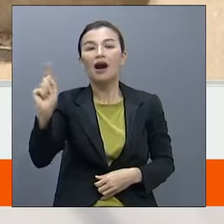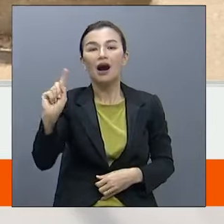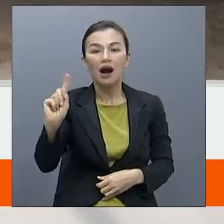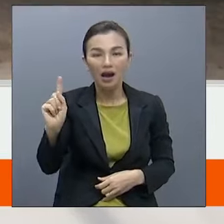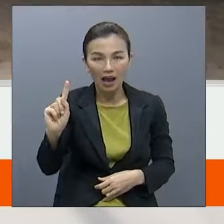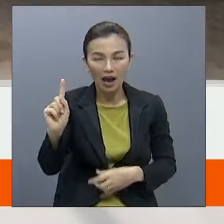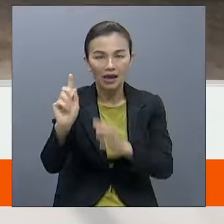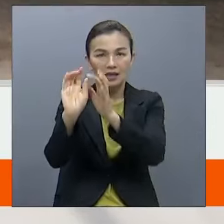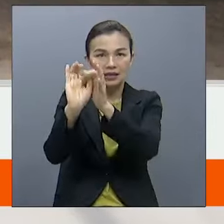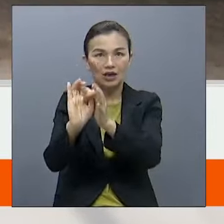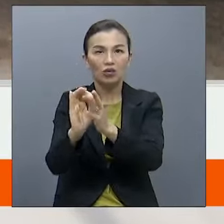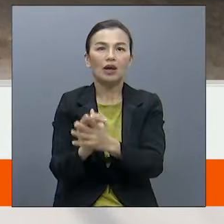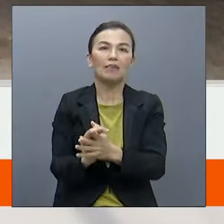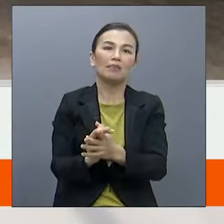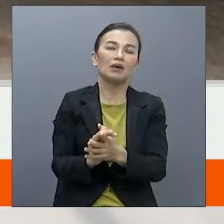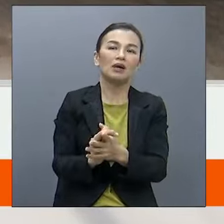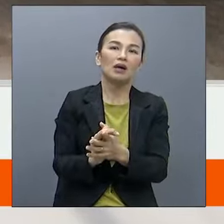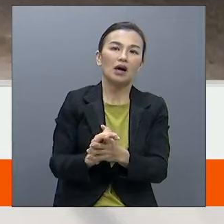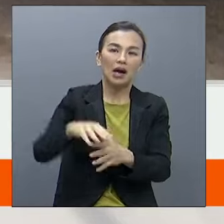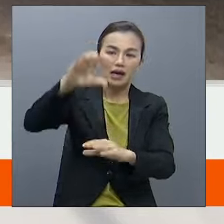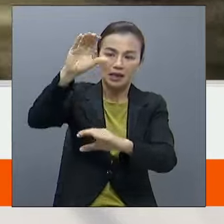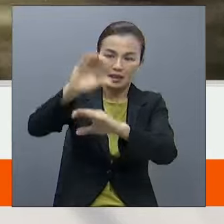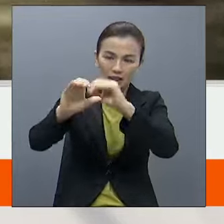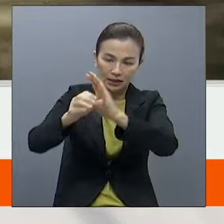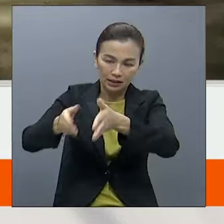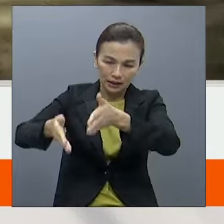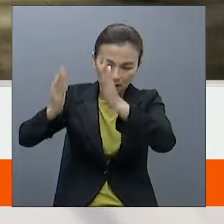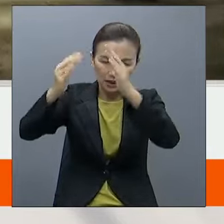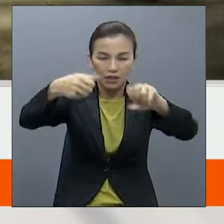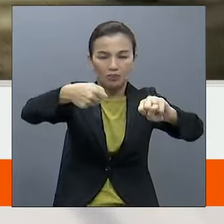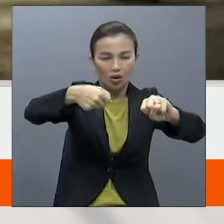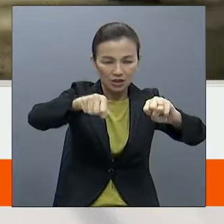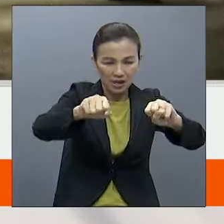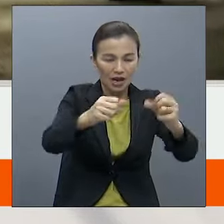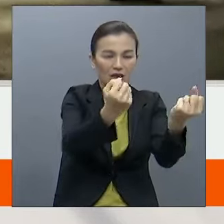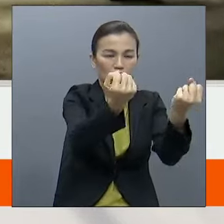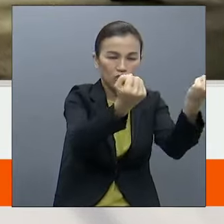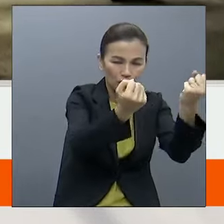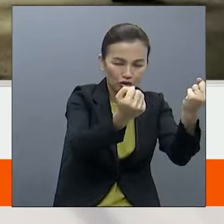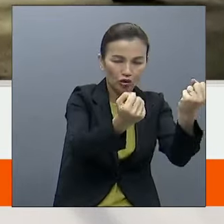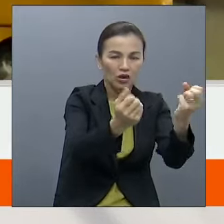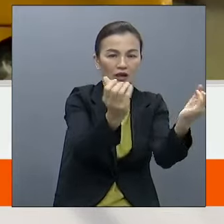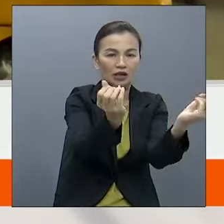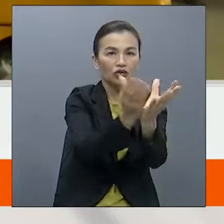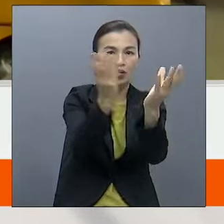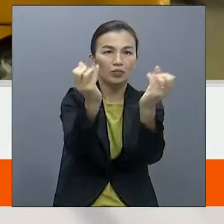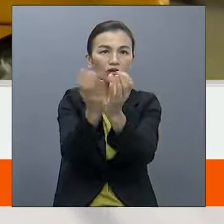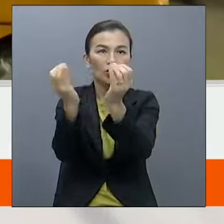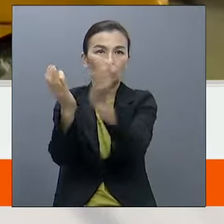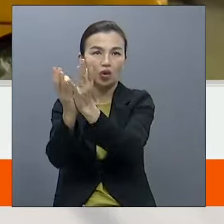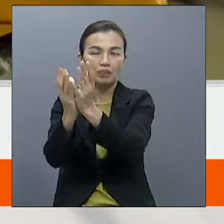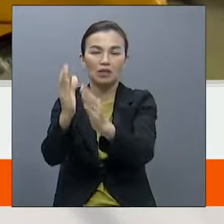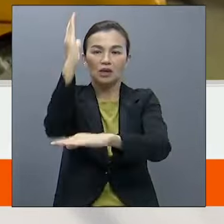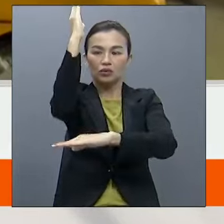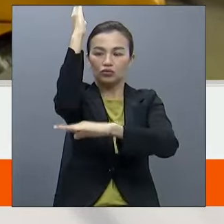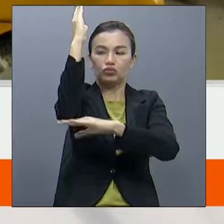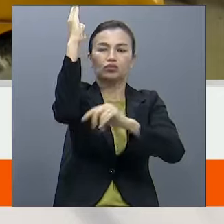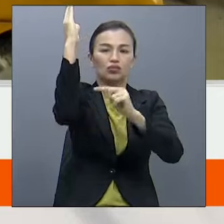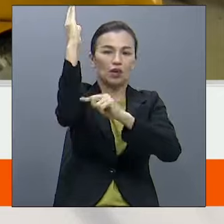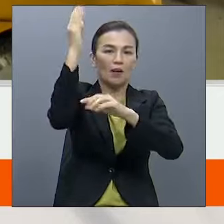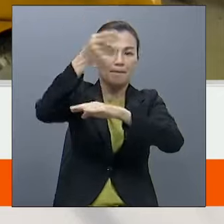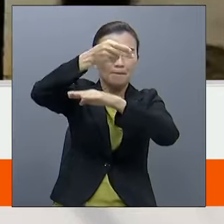านที่นะครับรถยนต์รถจักรยานยนต์บ้างบางส่วนและที่เหลือก็เป็นพวกเสาไฟเสาส่งสัญญาณกล้องจอมปิดนะ